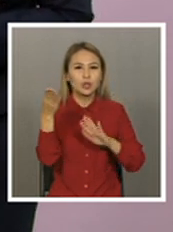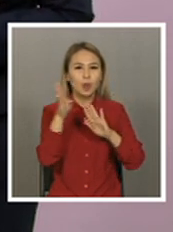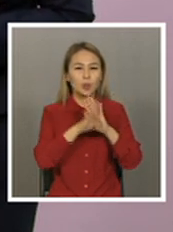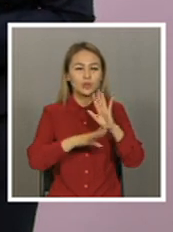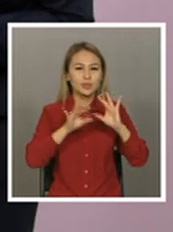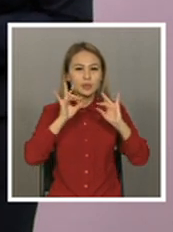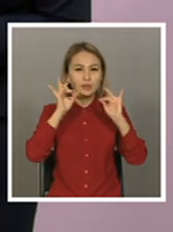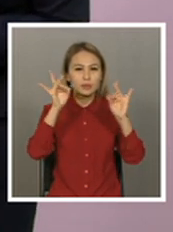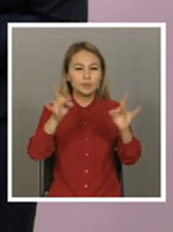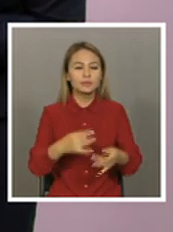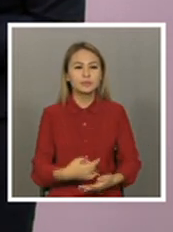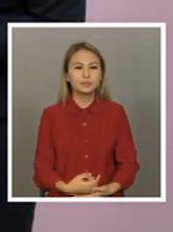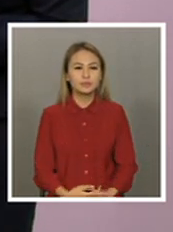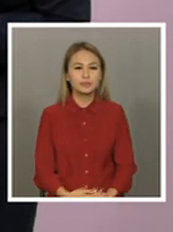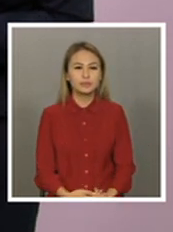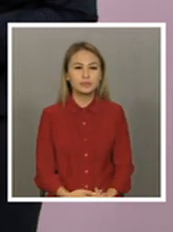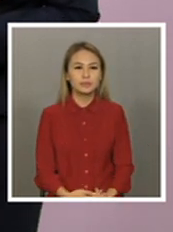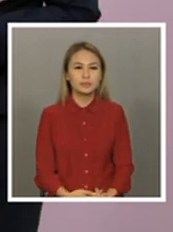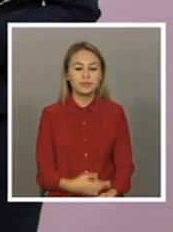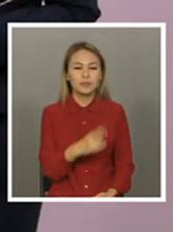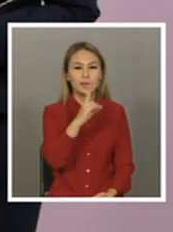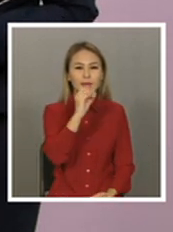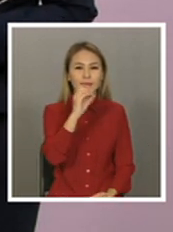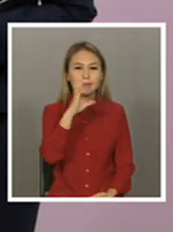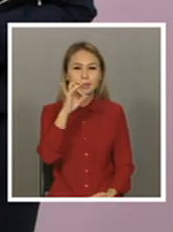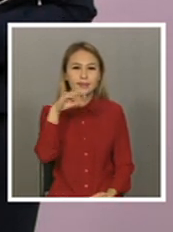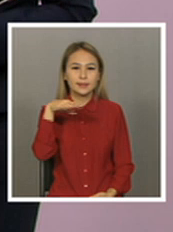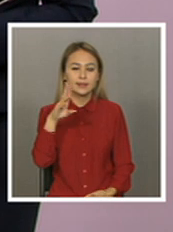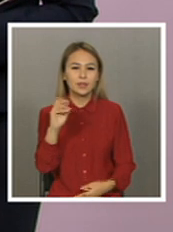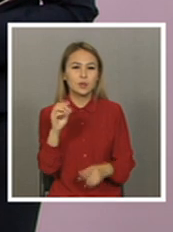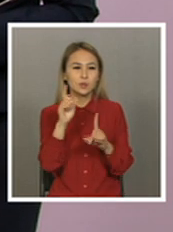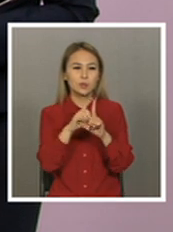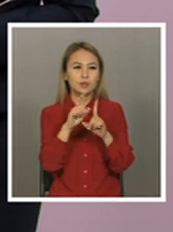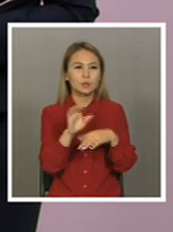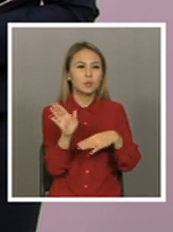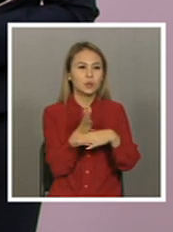дауыссыз. Кесіртке сөзін буынға бөлеміз.